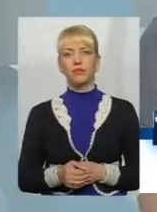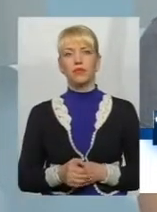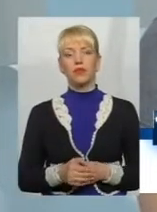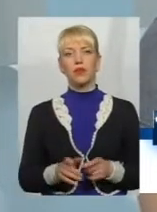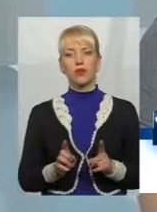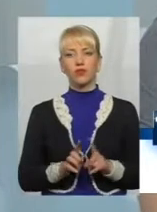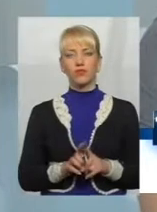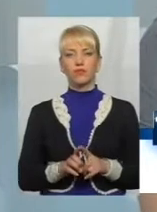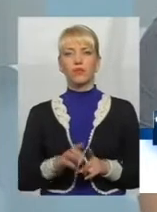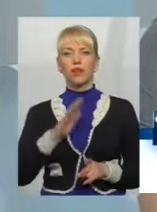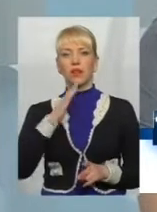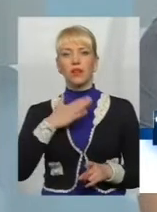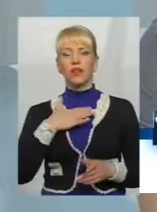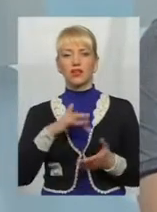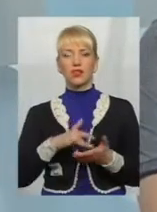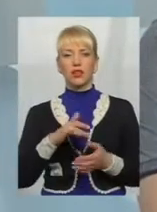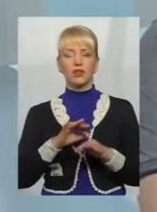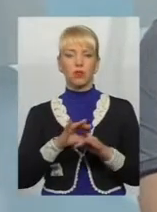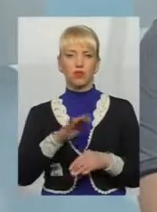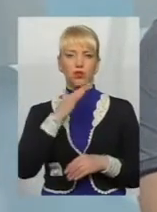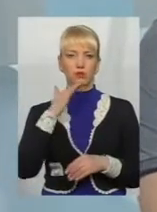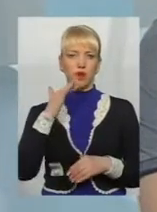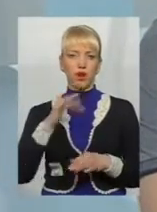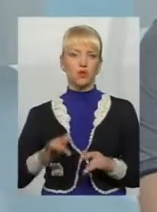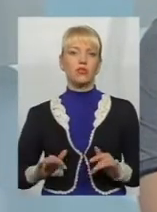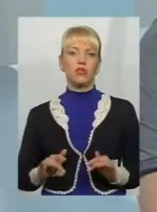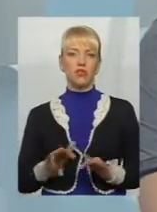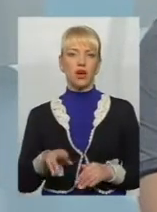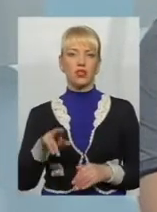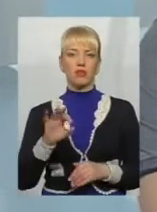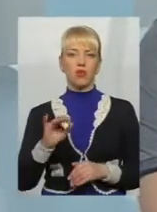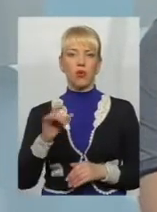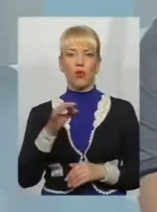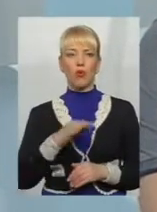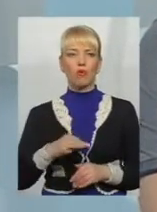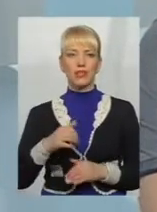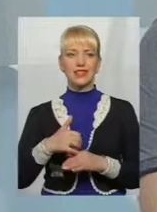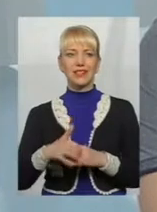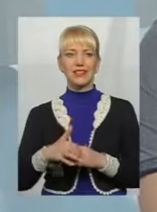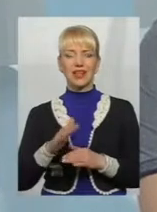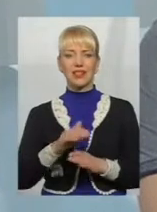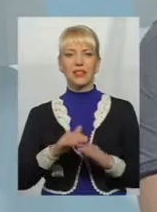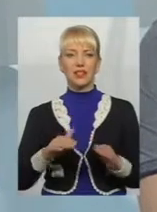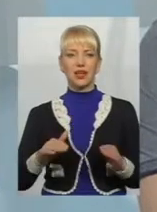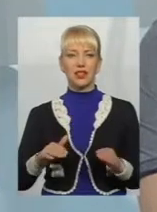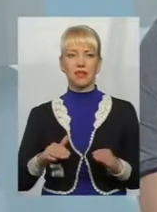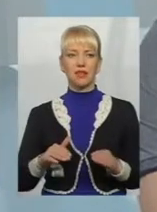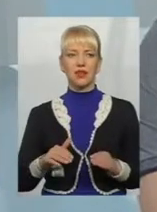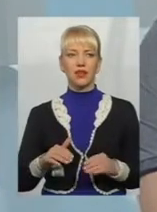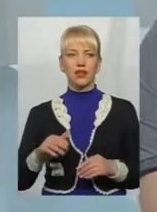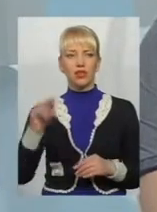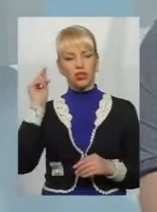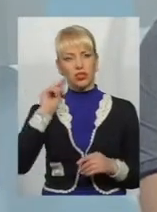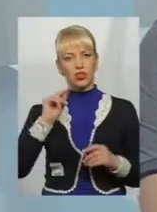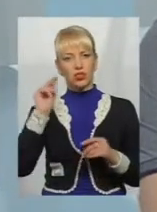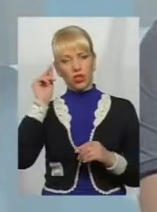Також наш центр проводить дуже багато заходів по області серед дітей